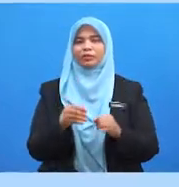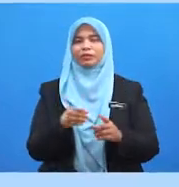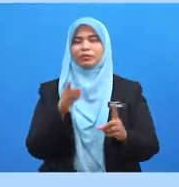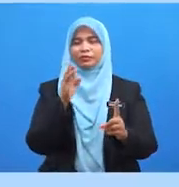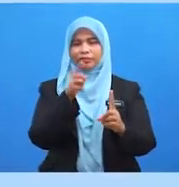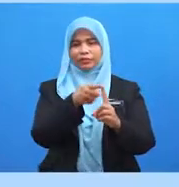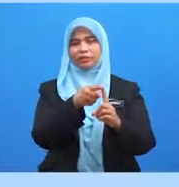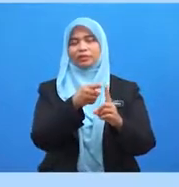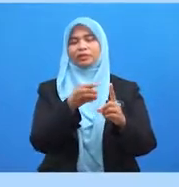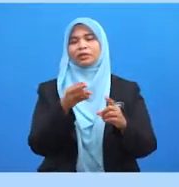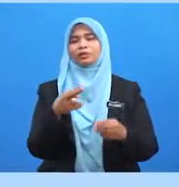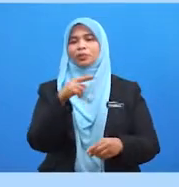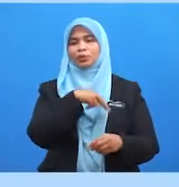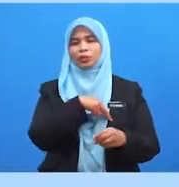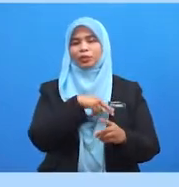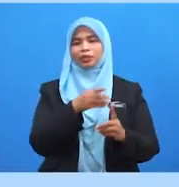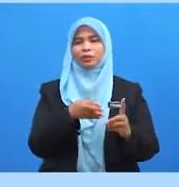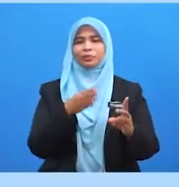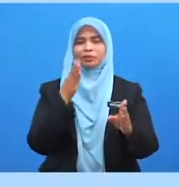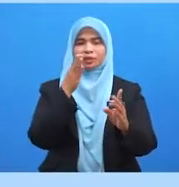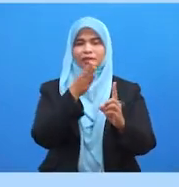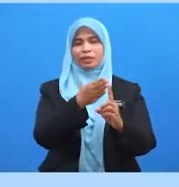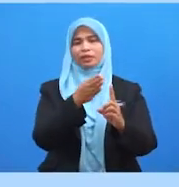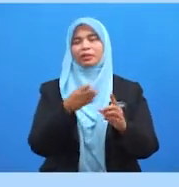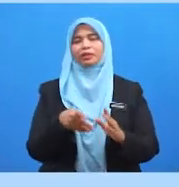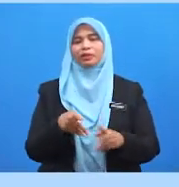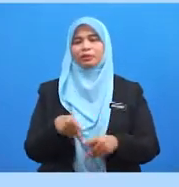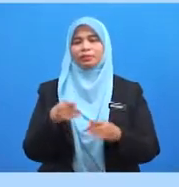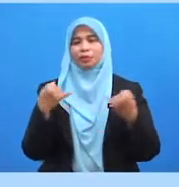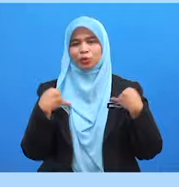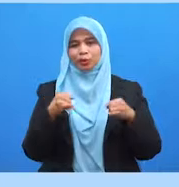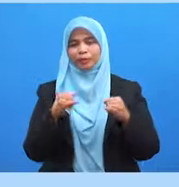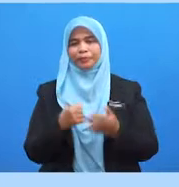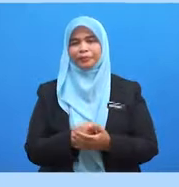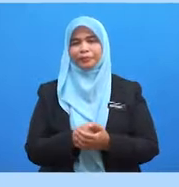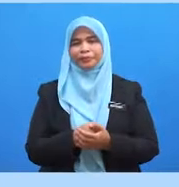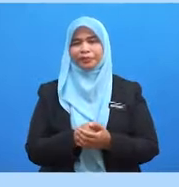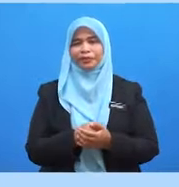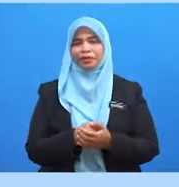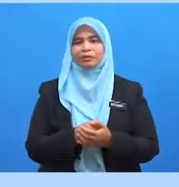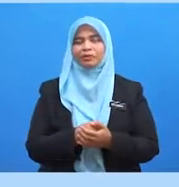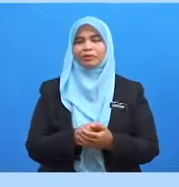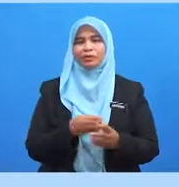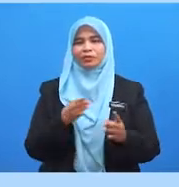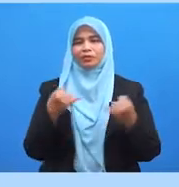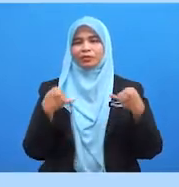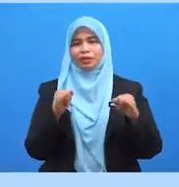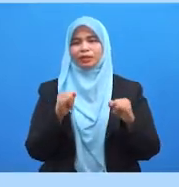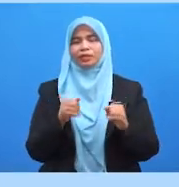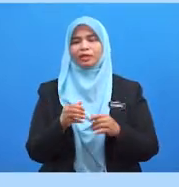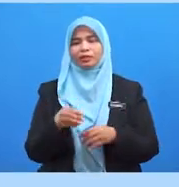untung dan sasaran pelanggan. Sasaran jualan ialah anggaran jualan yang disasarkan oleh